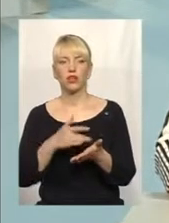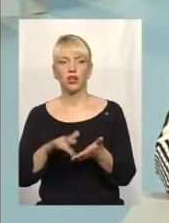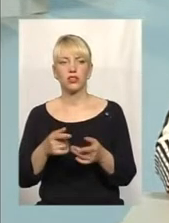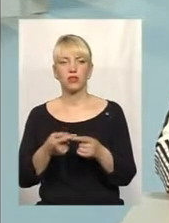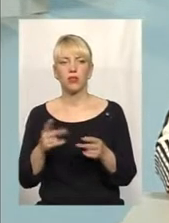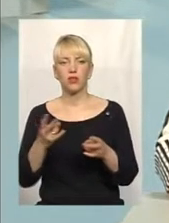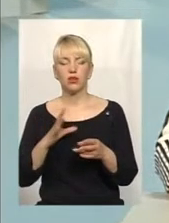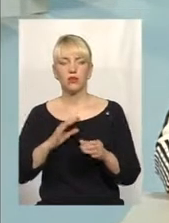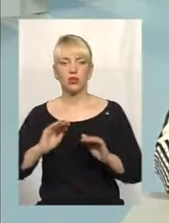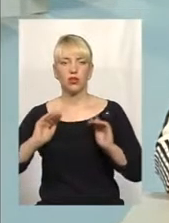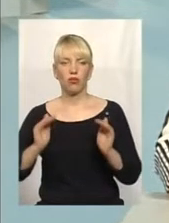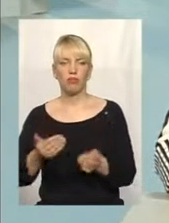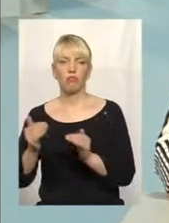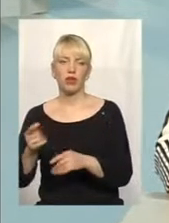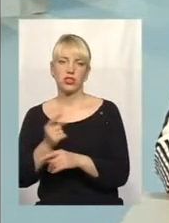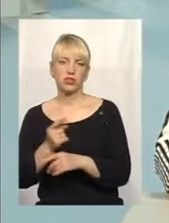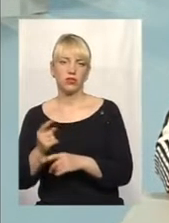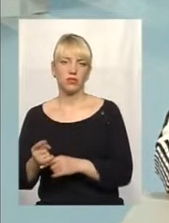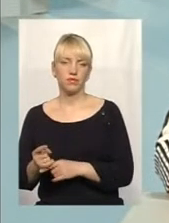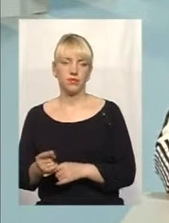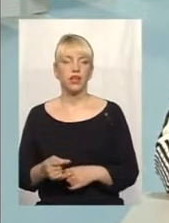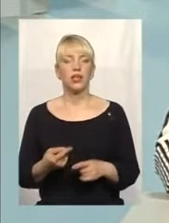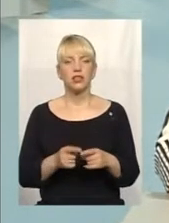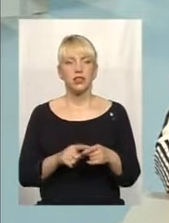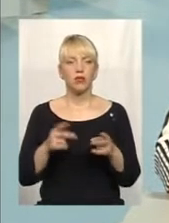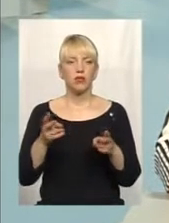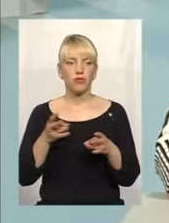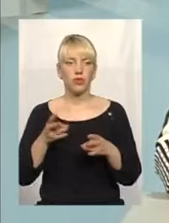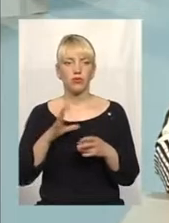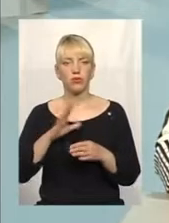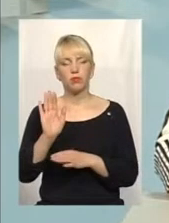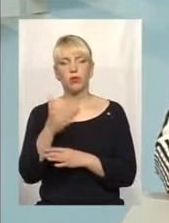бути максимально обмежено саме в цей період. Тобто це прогулки, це